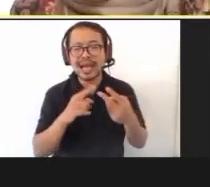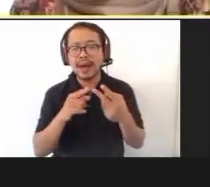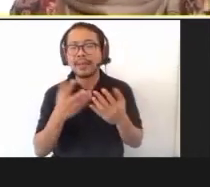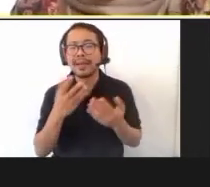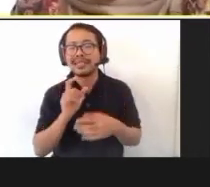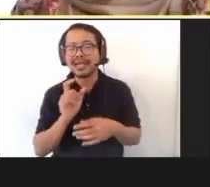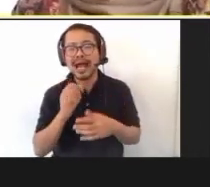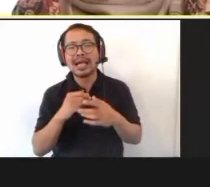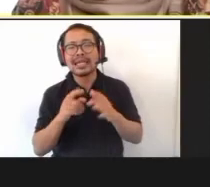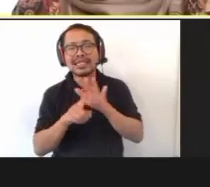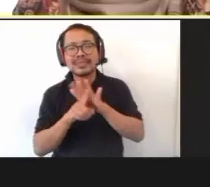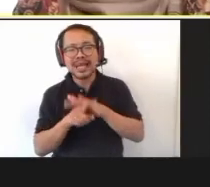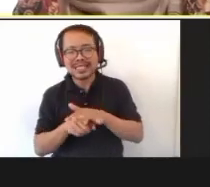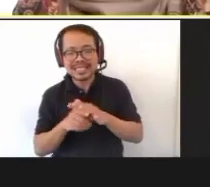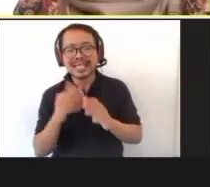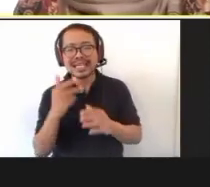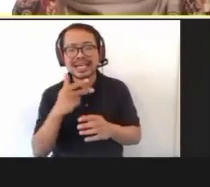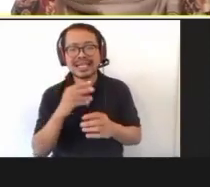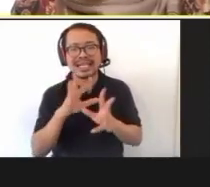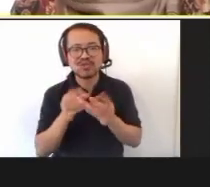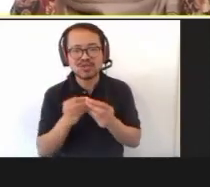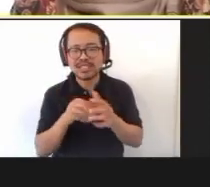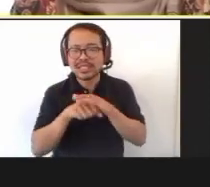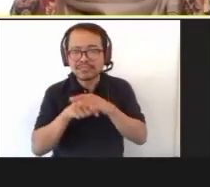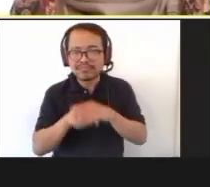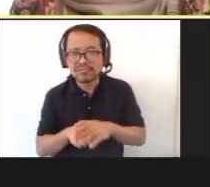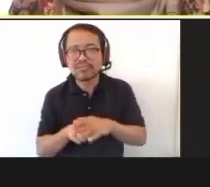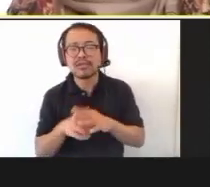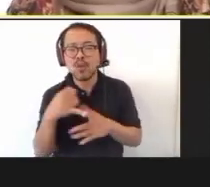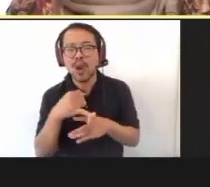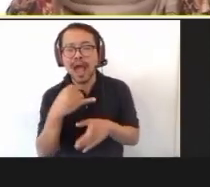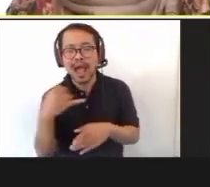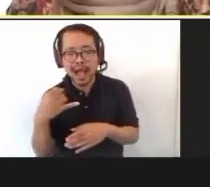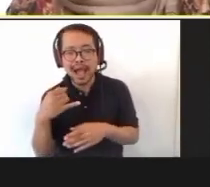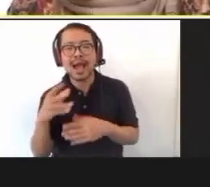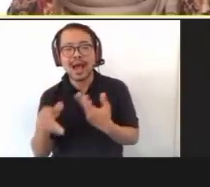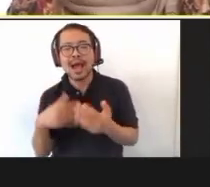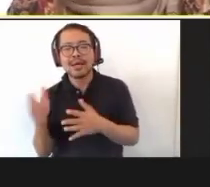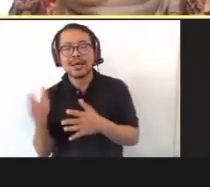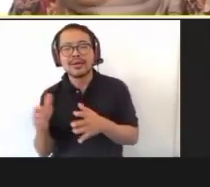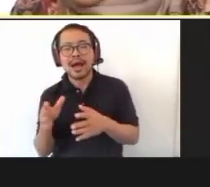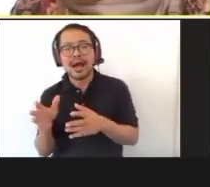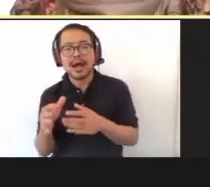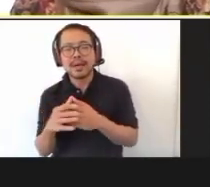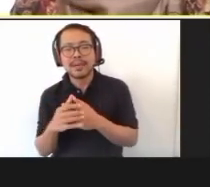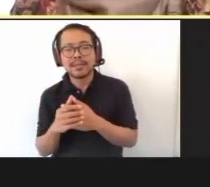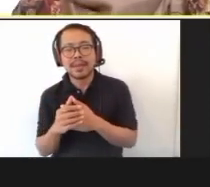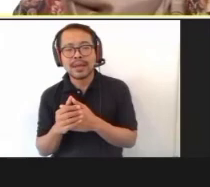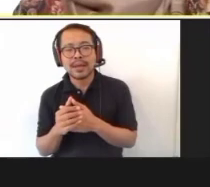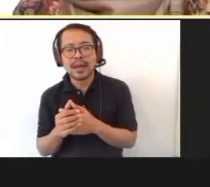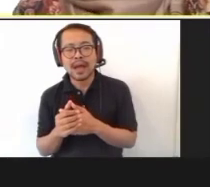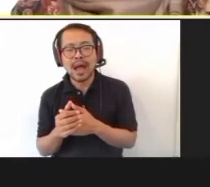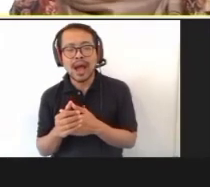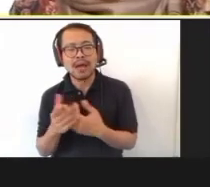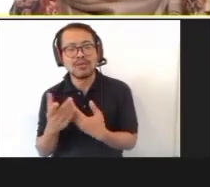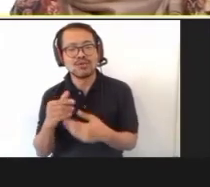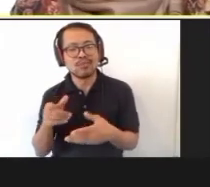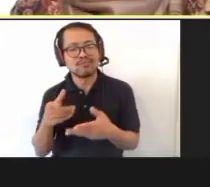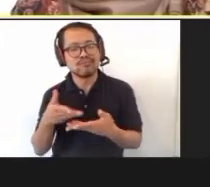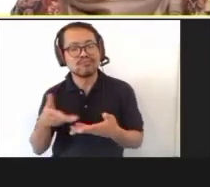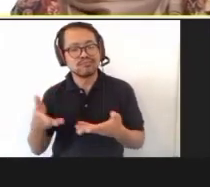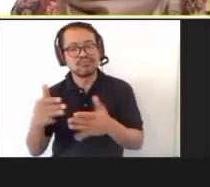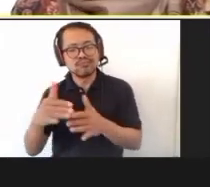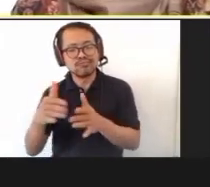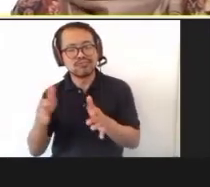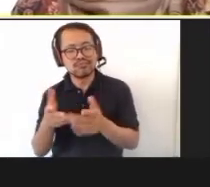apa saja ruang lingkup yang harus dilakukan untuk kemudian menuju madrasah inklusif gengsi. Begitu. Di situasi